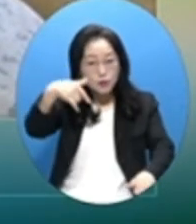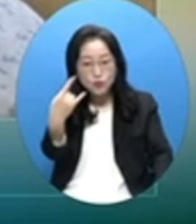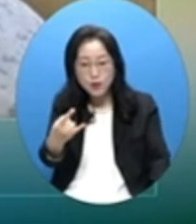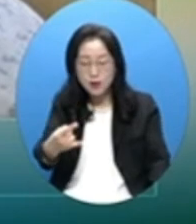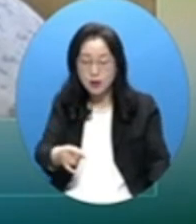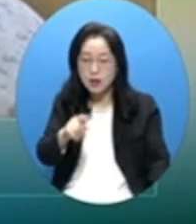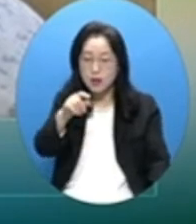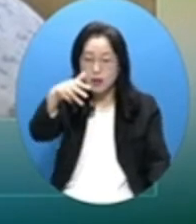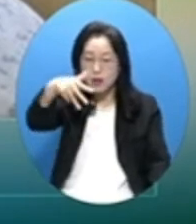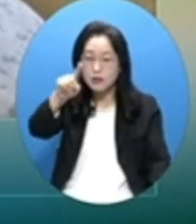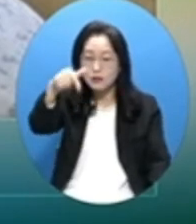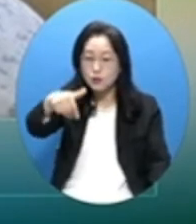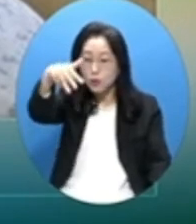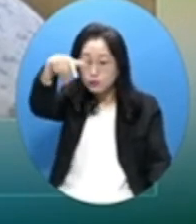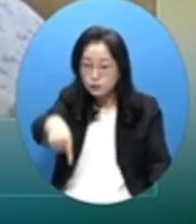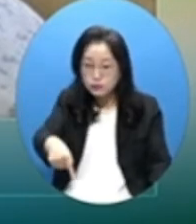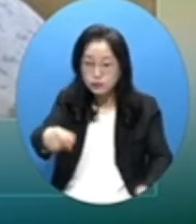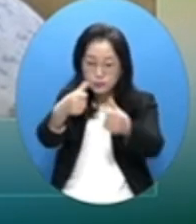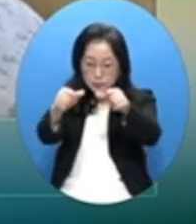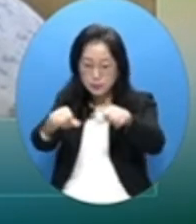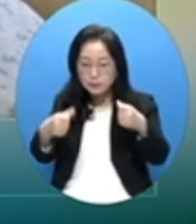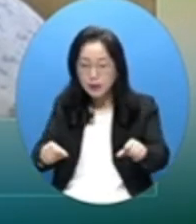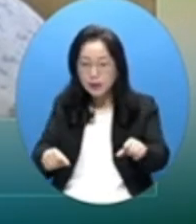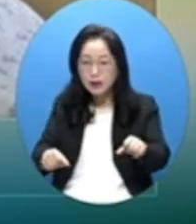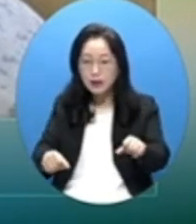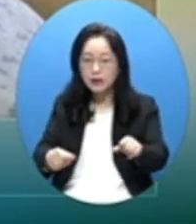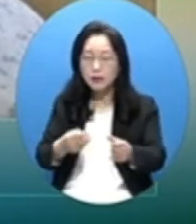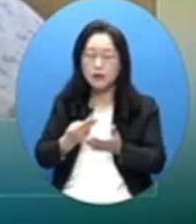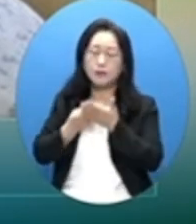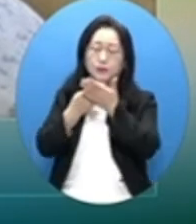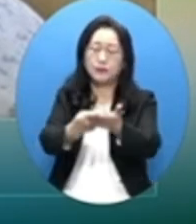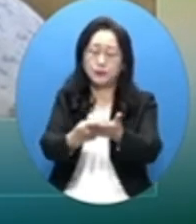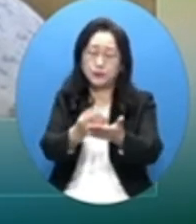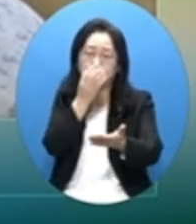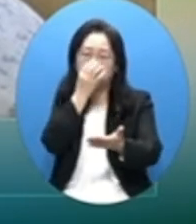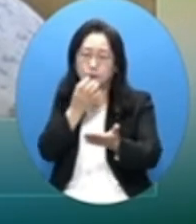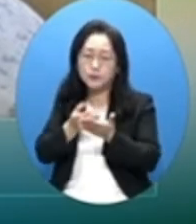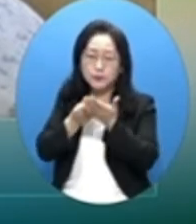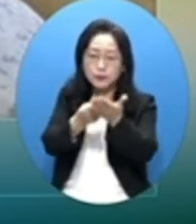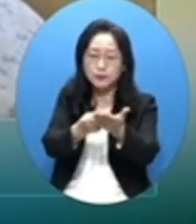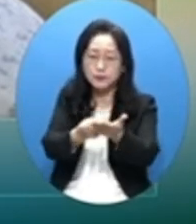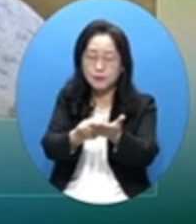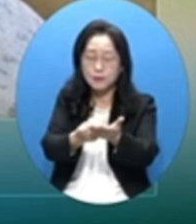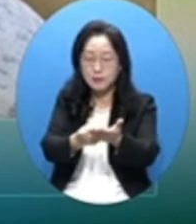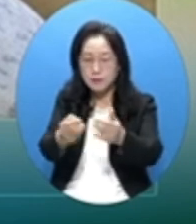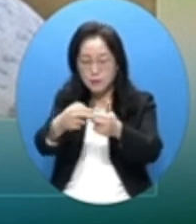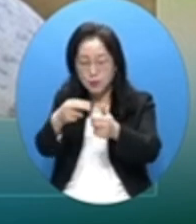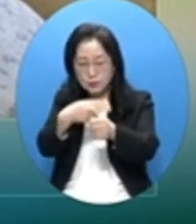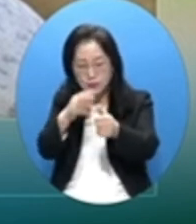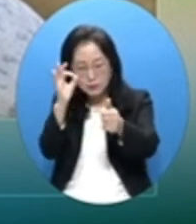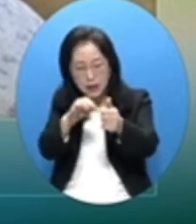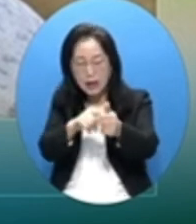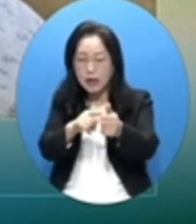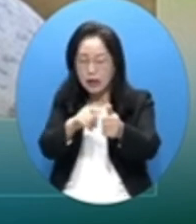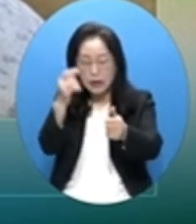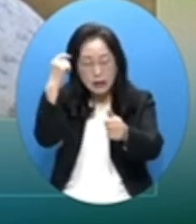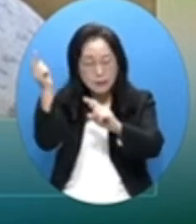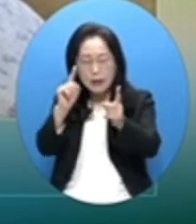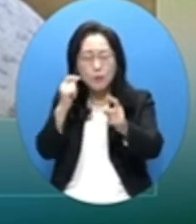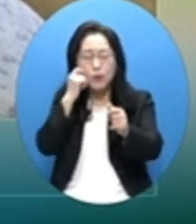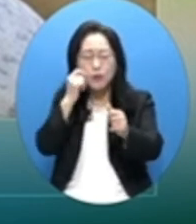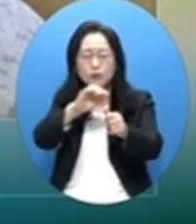손상으로 혼상태가 지속되었습니다 병원에서는 깨어날 확률이 없으니 장례식을 준비하러 오겠습니다